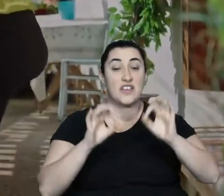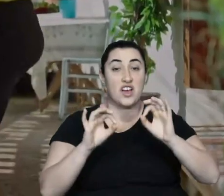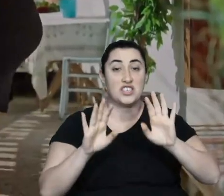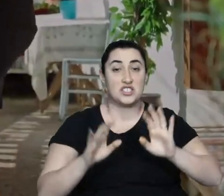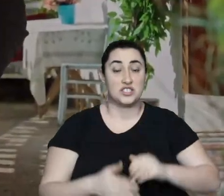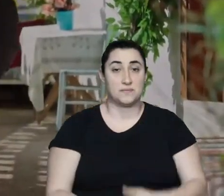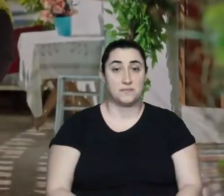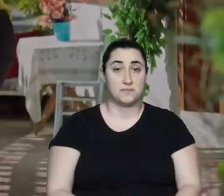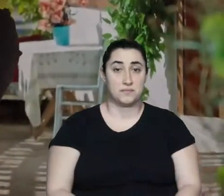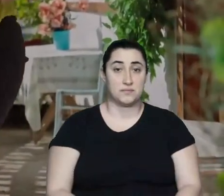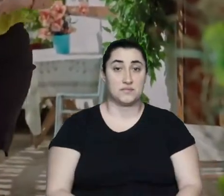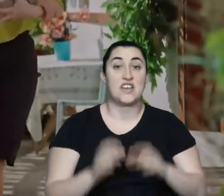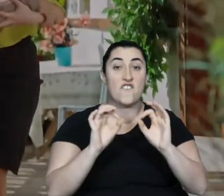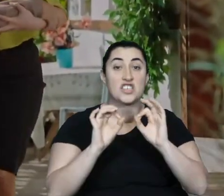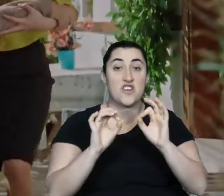Yavaş. Sarsmayın.